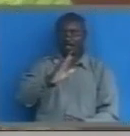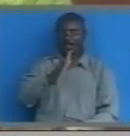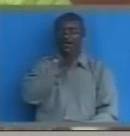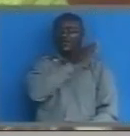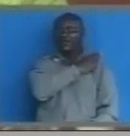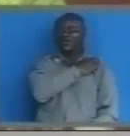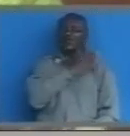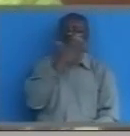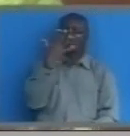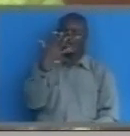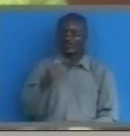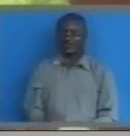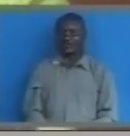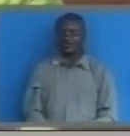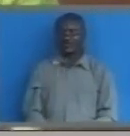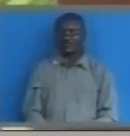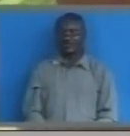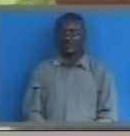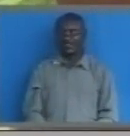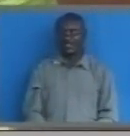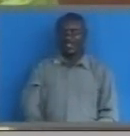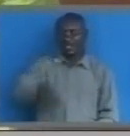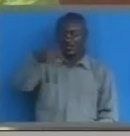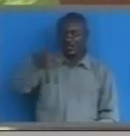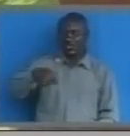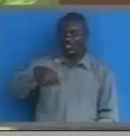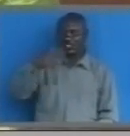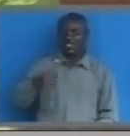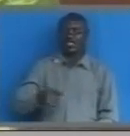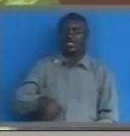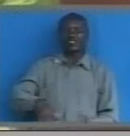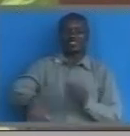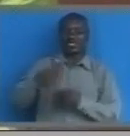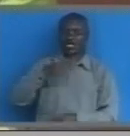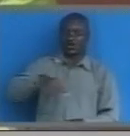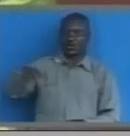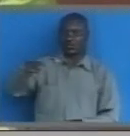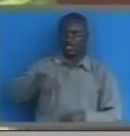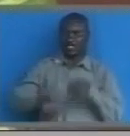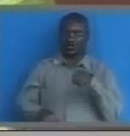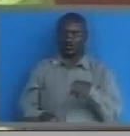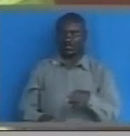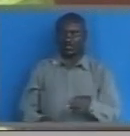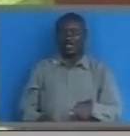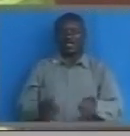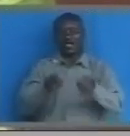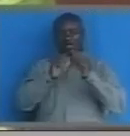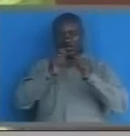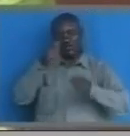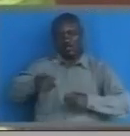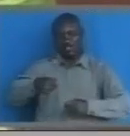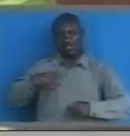hatarishi mheshimiwa mwenyekiti naipongeza Sana serikali kwa mswada Huu naipongeza Sana wizara ya elimu na viongozi